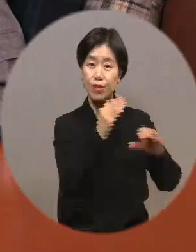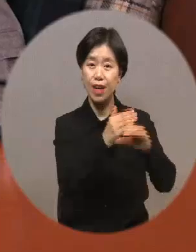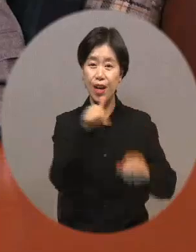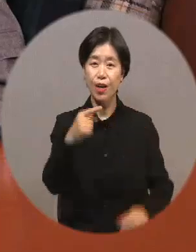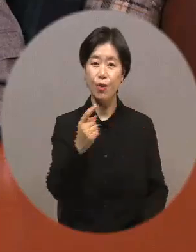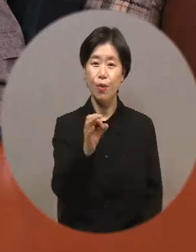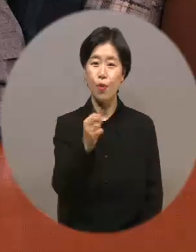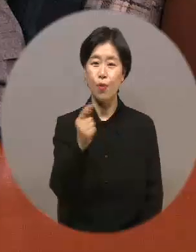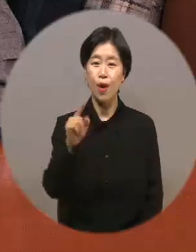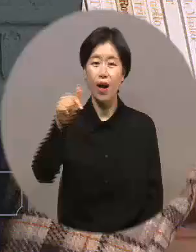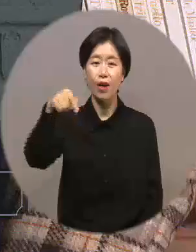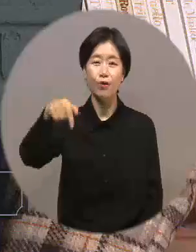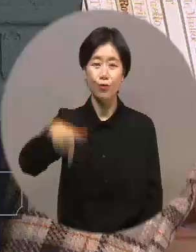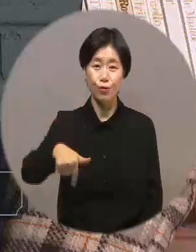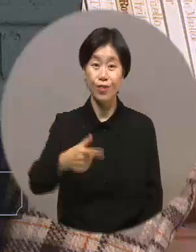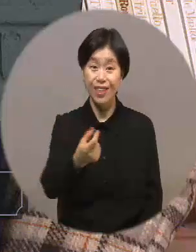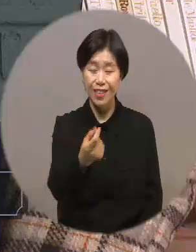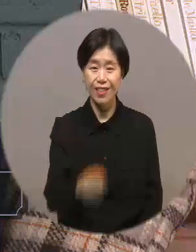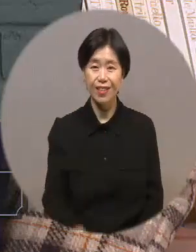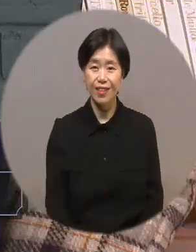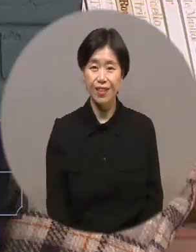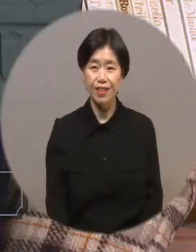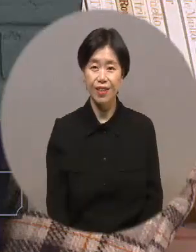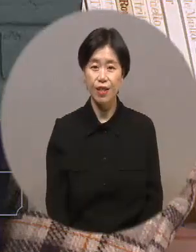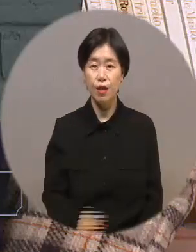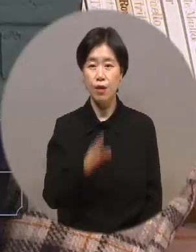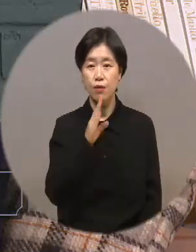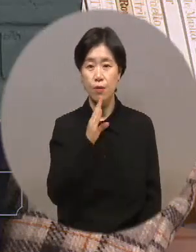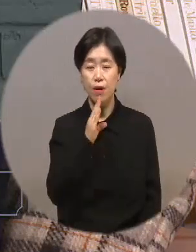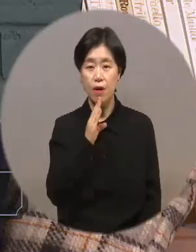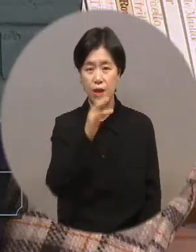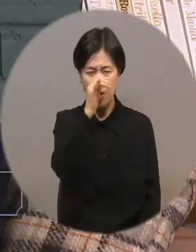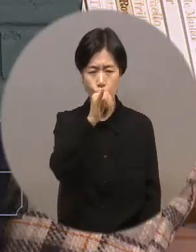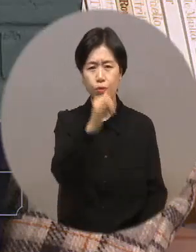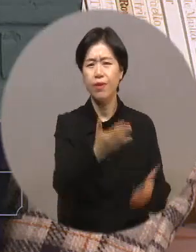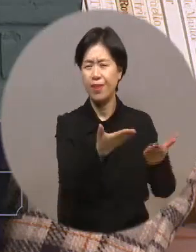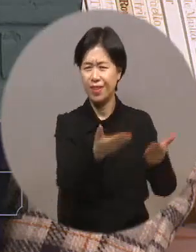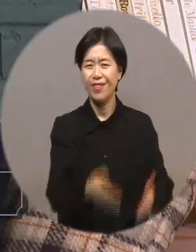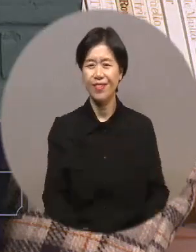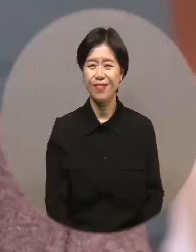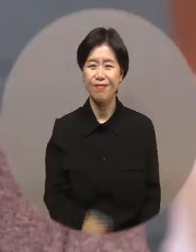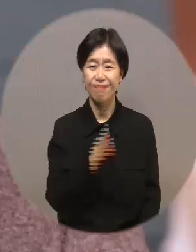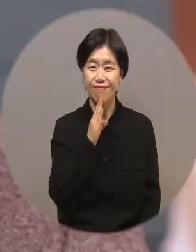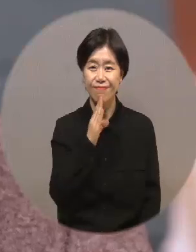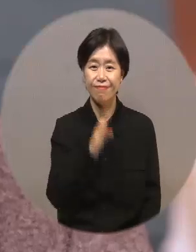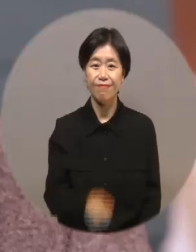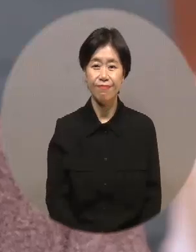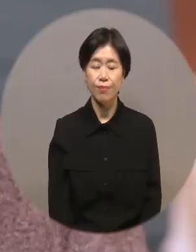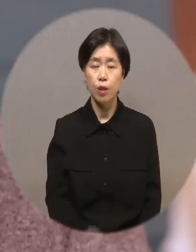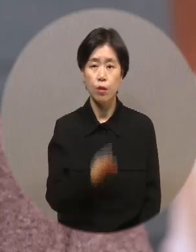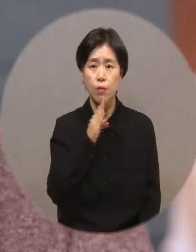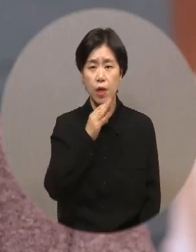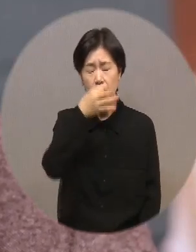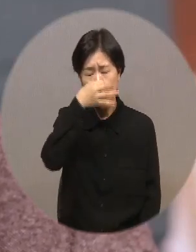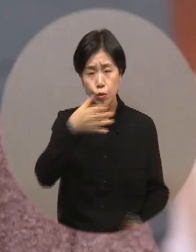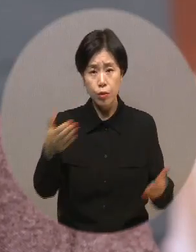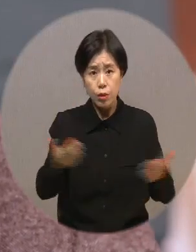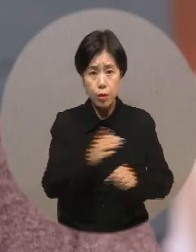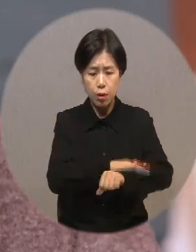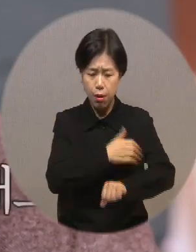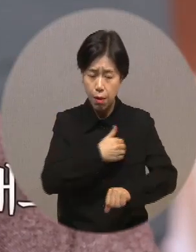그만큼 정말 어려운 거거든요. 북한에 정말 손에 꼽을 정도로 영웅 칭호를 받는 사람들이 적은데 그 정도로 정말 너무 어려운 일을 이제 해내셔서